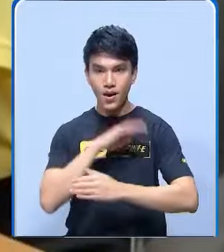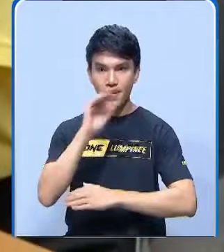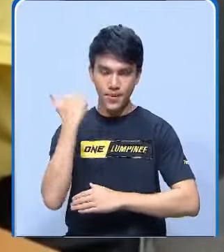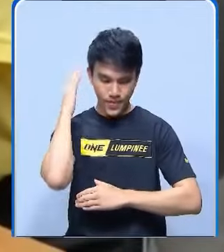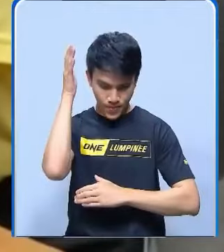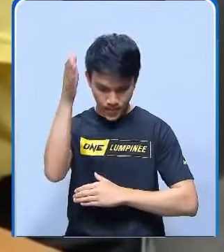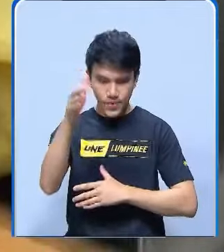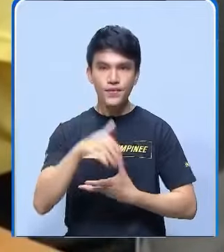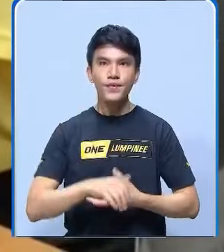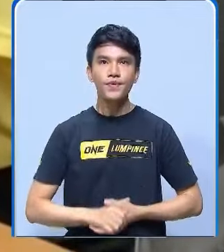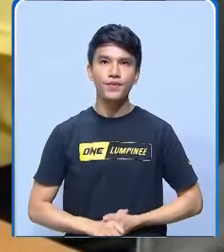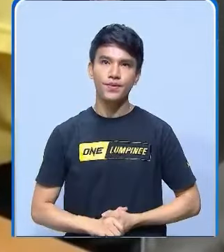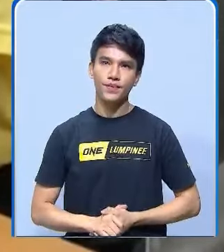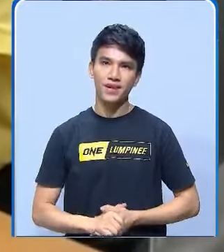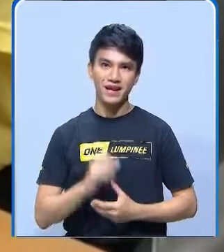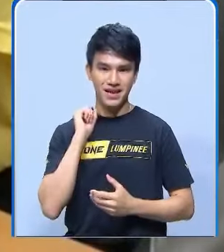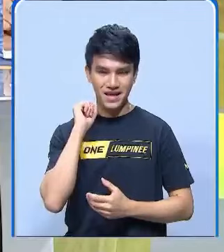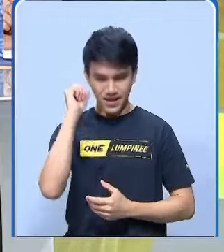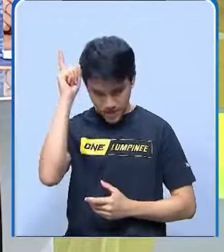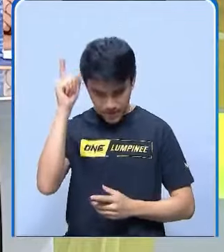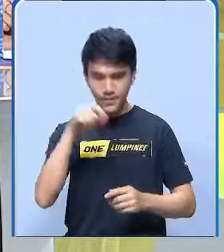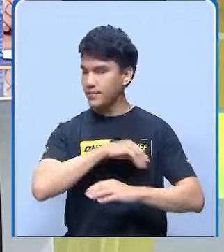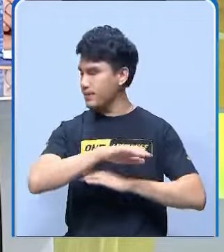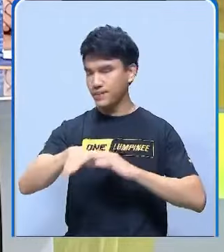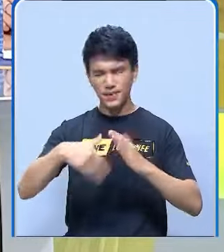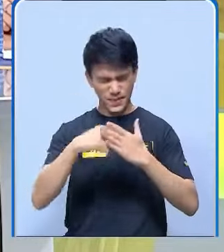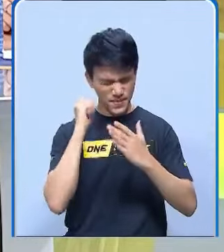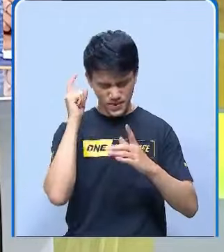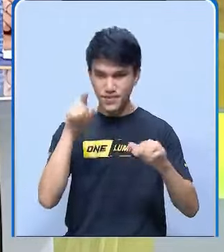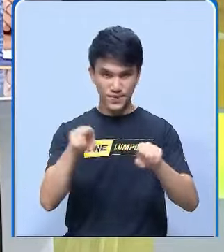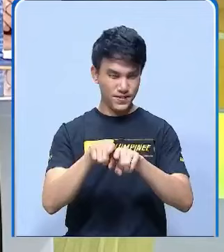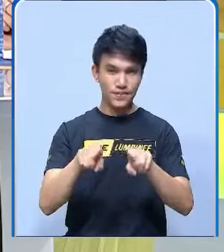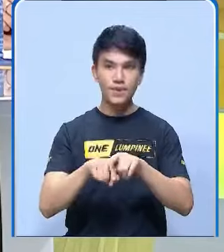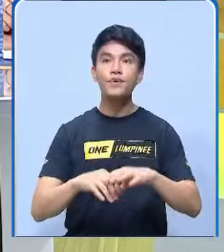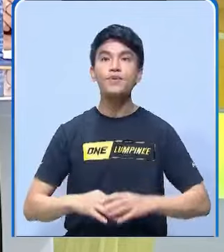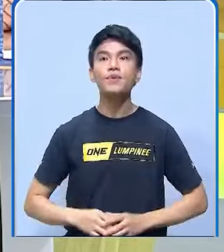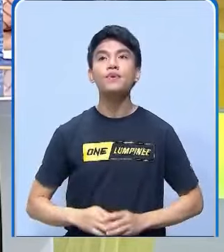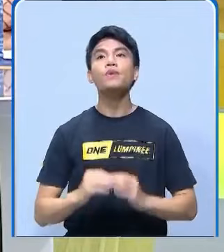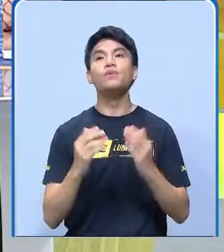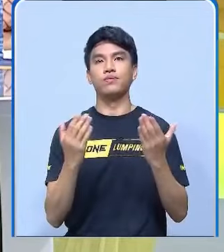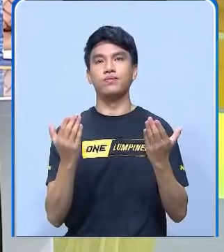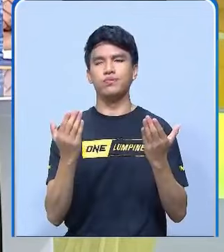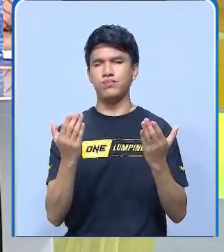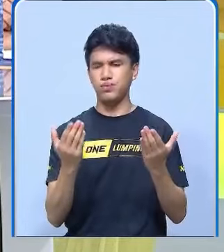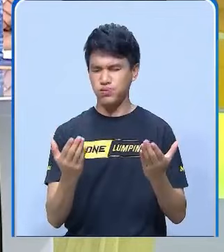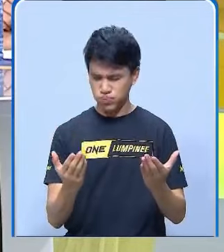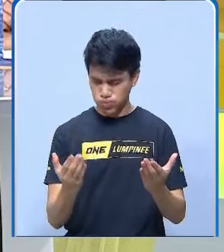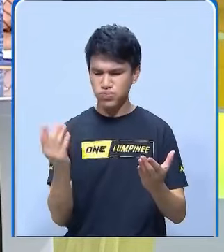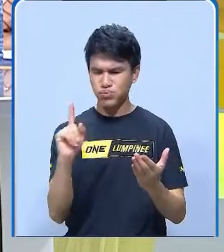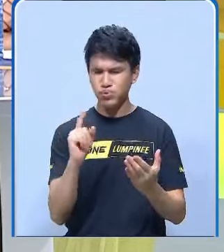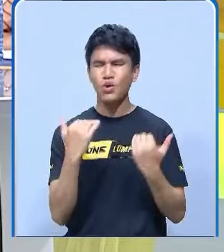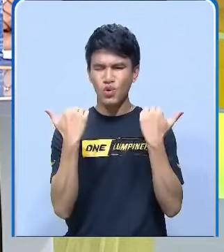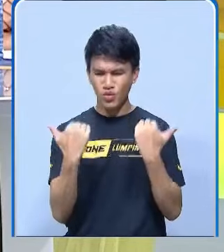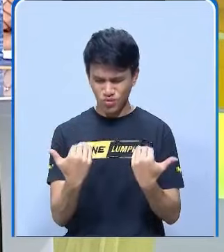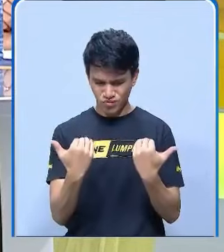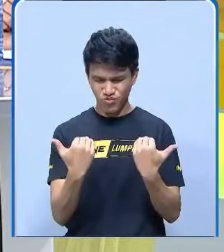ค่ะอืเข้าใจเห็นฝ่ายทุกทุกเห็นใจทุกฝ่ายจริงๆนะนายจ้างเองทุกวันนี้ก็ก็หนักหน่วงเหมือนกันลูกจ้าง